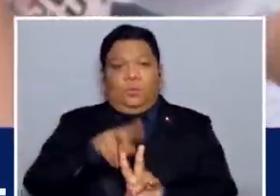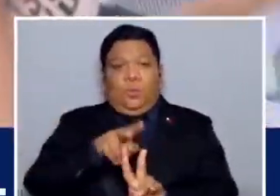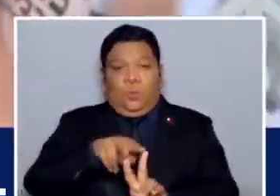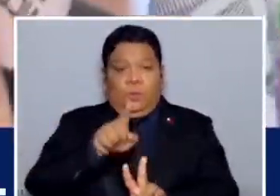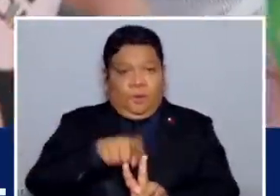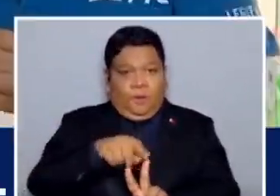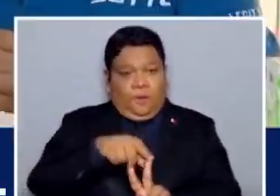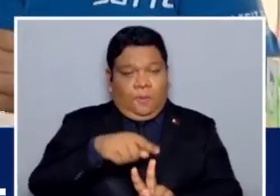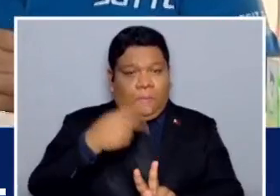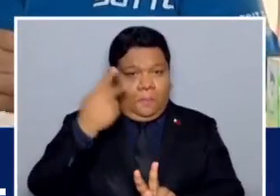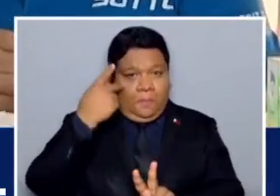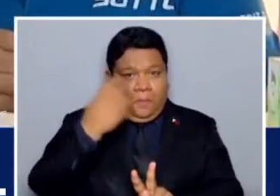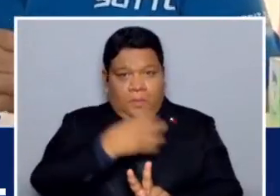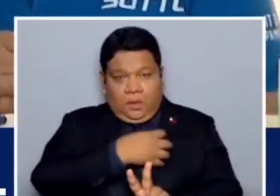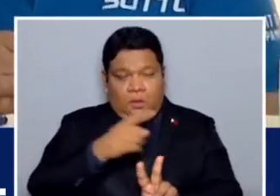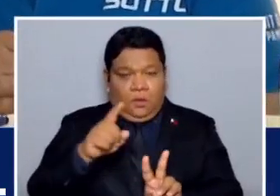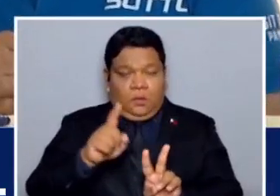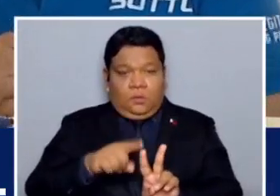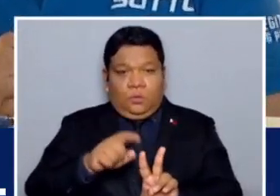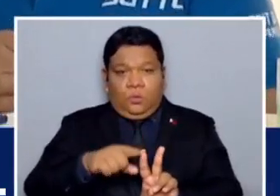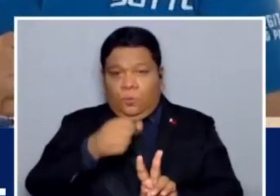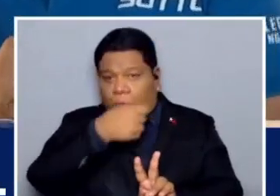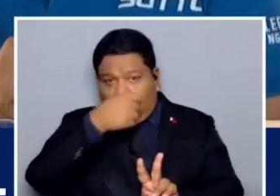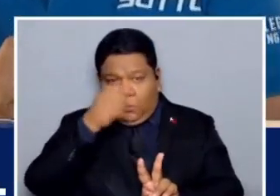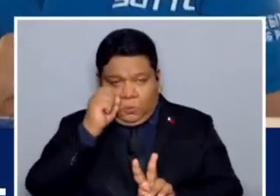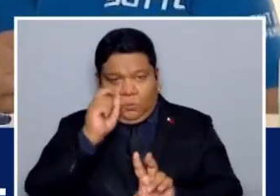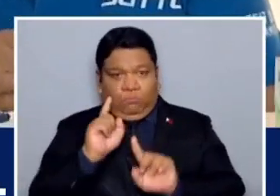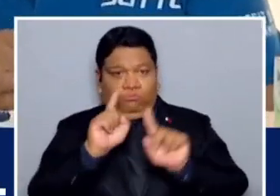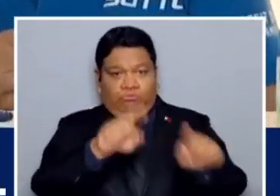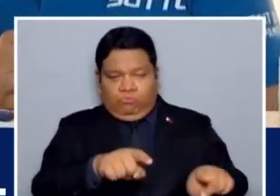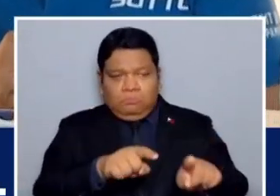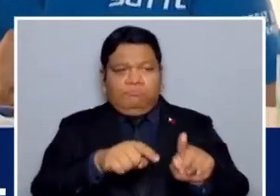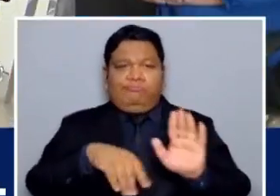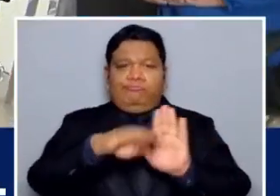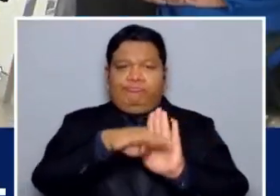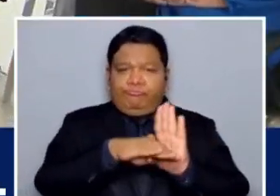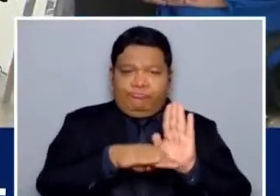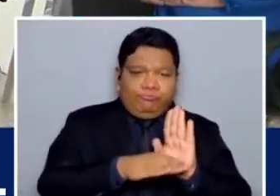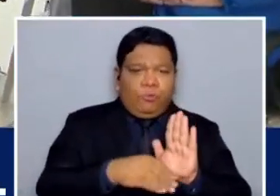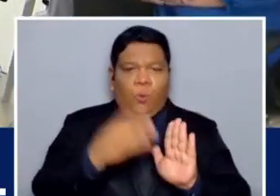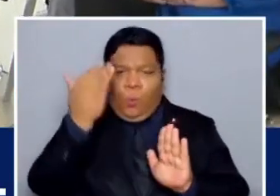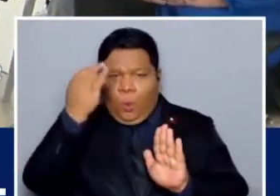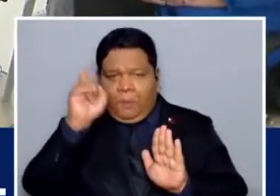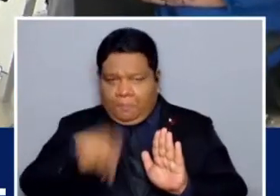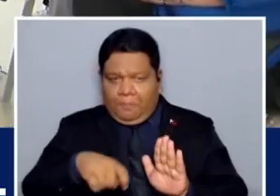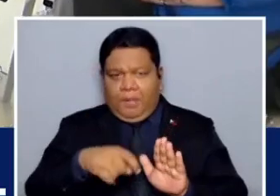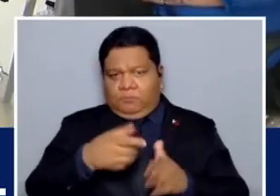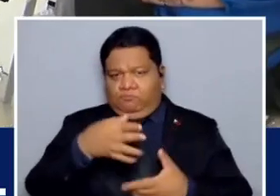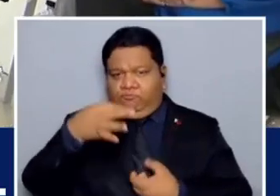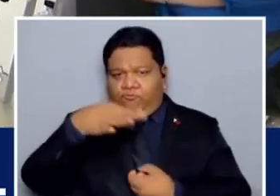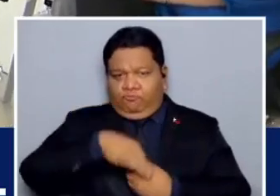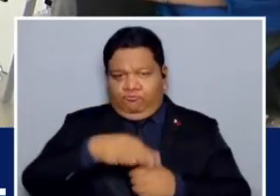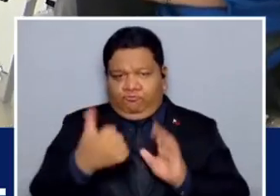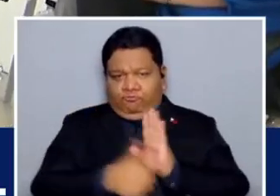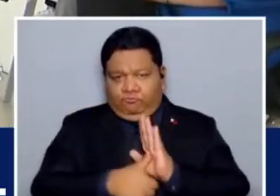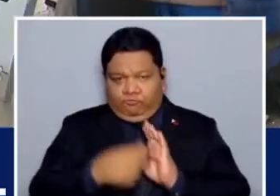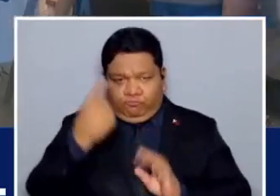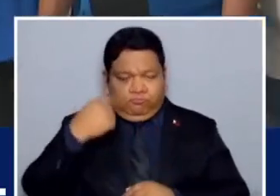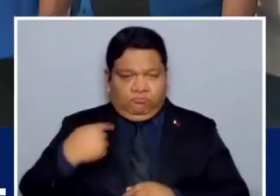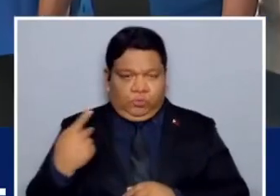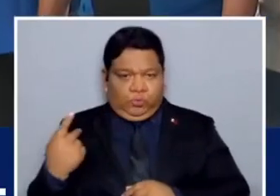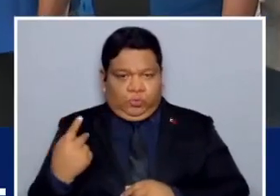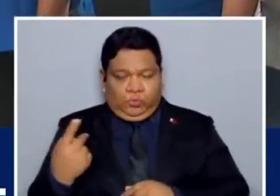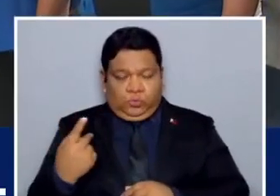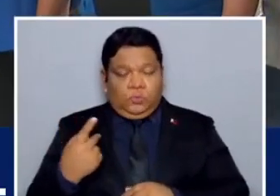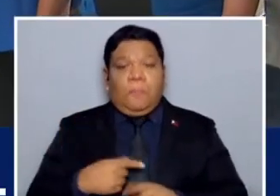plataporma at mga dahilan kung bakit sila ang dapat pagkatiwalaan ng mga botante. Binisita din ng mga kandidato ang mga miyembro ng